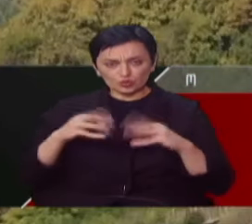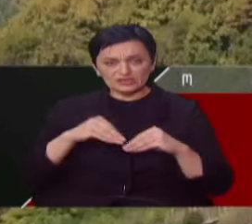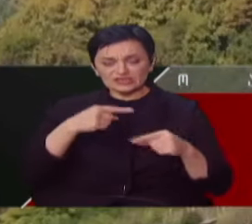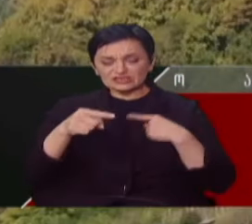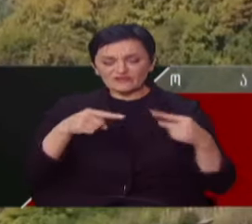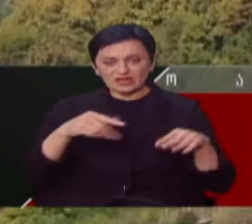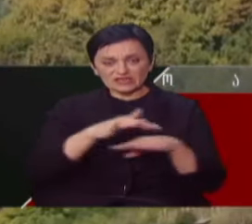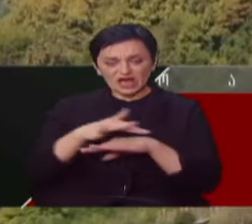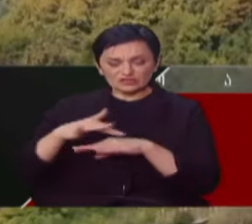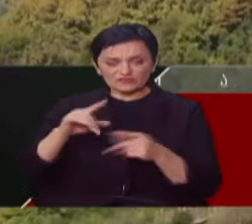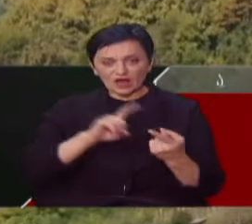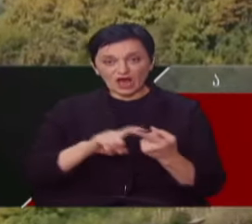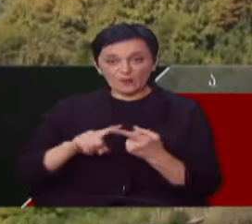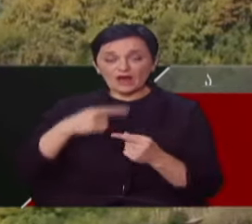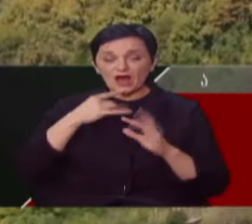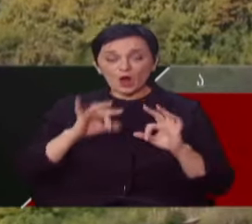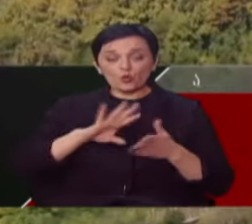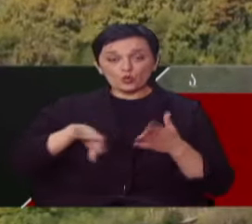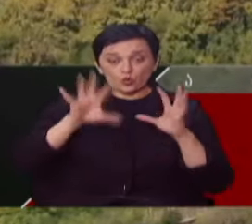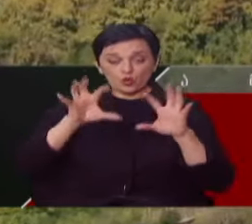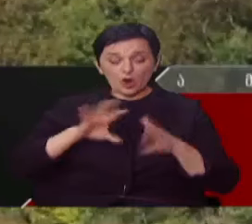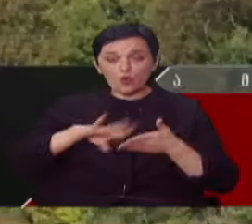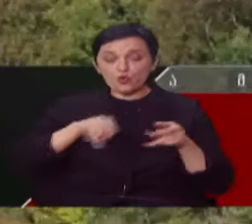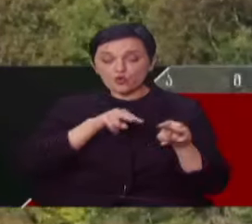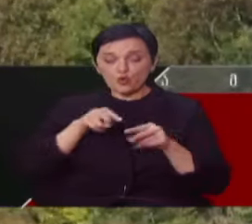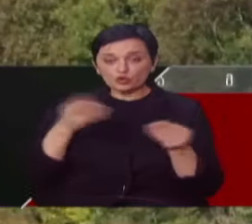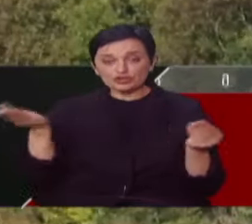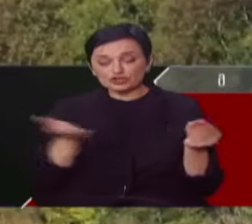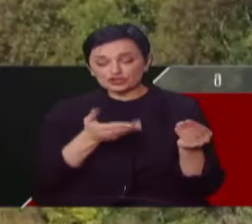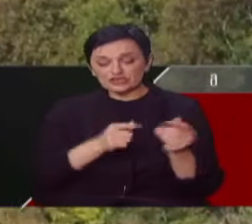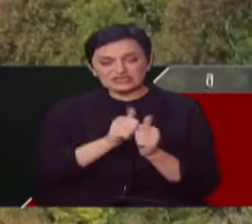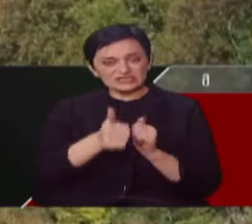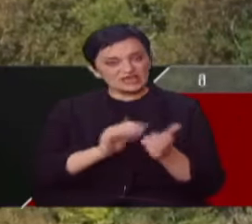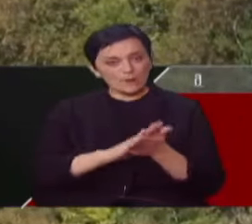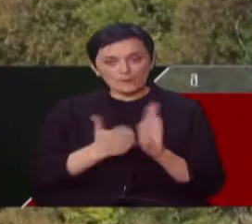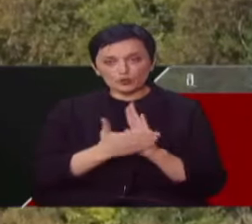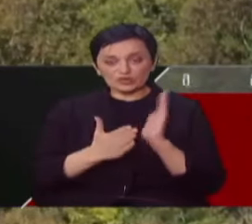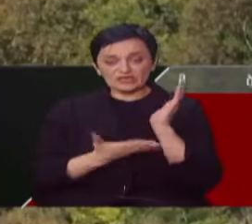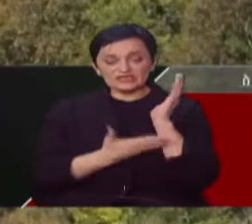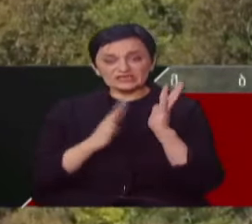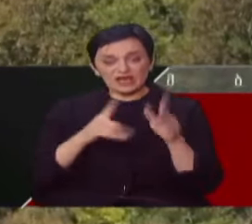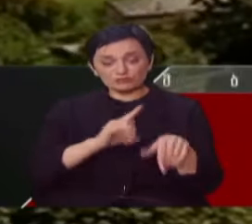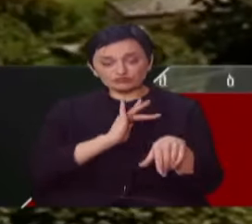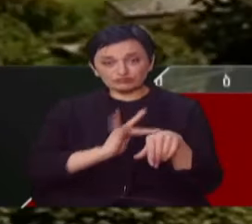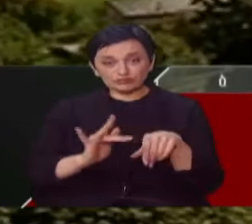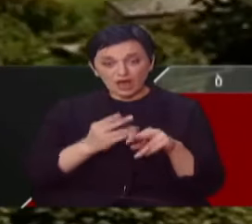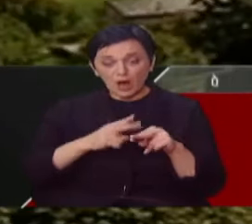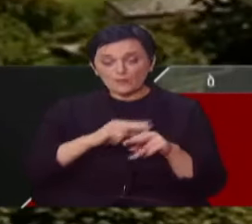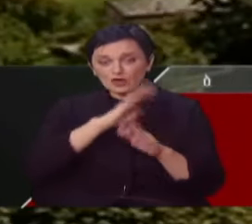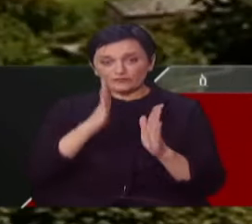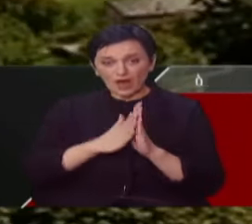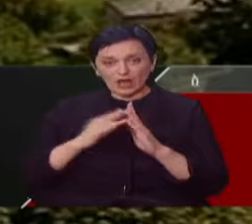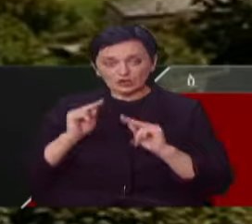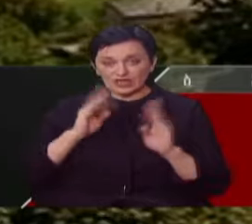უწყებებს. აღსანიშნავია, რომ მხოლოდ უკანონო და უკონტროლო ჭრები არ არის წინაპირობა ტყეების დეგრადაციის. ამ ყველაფერში